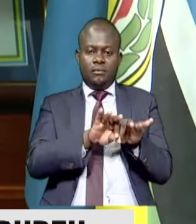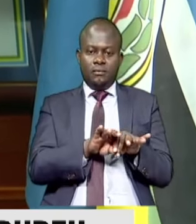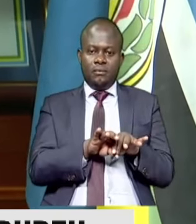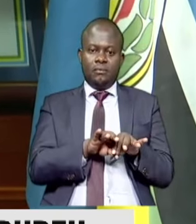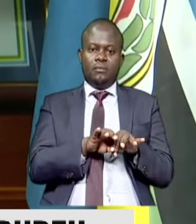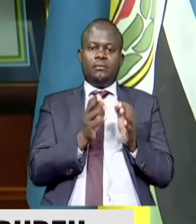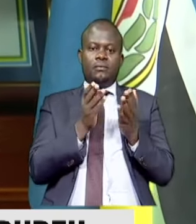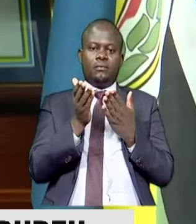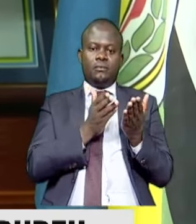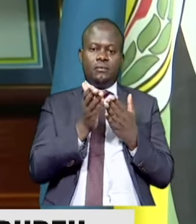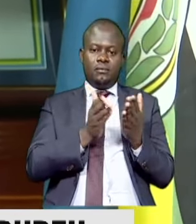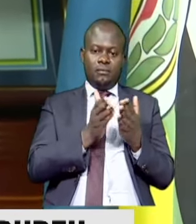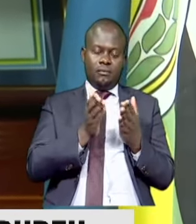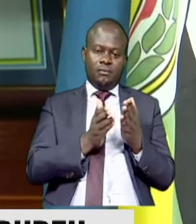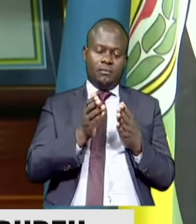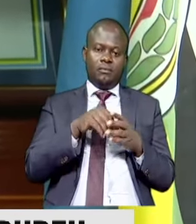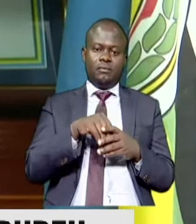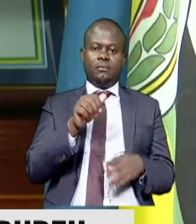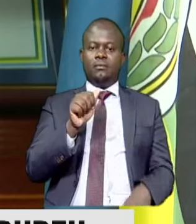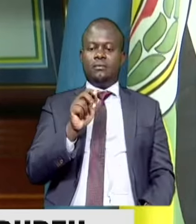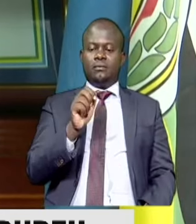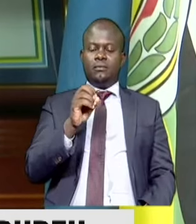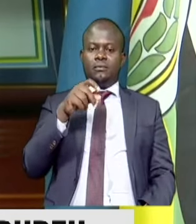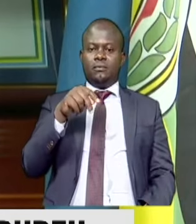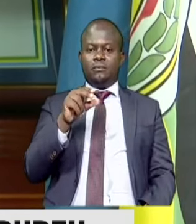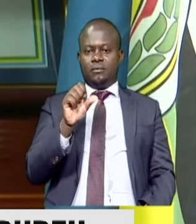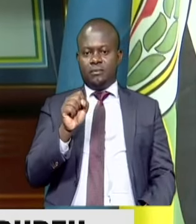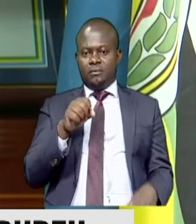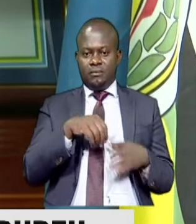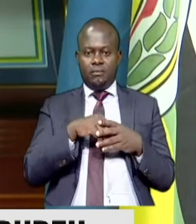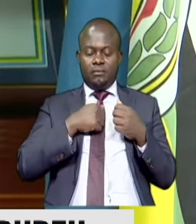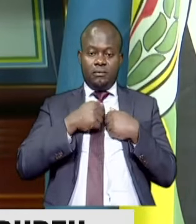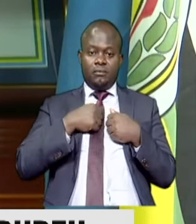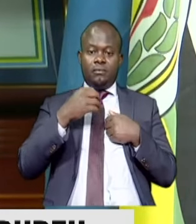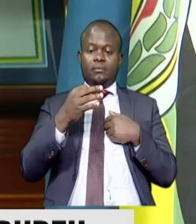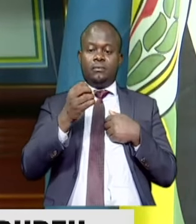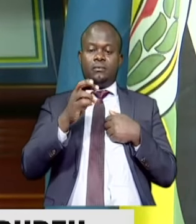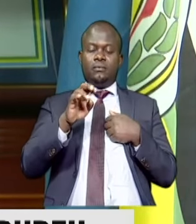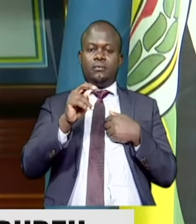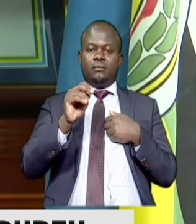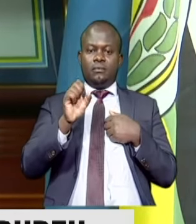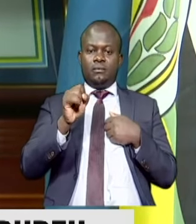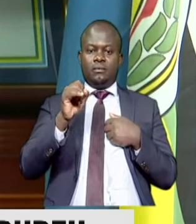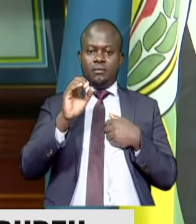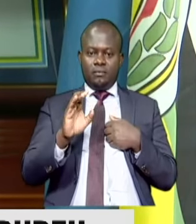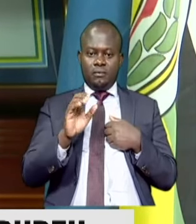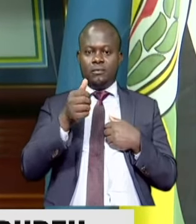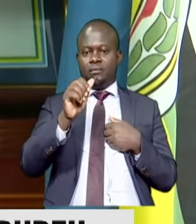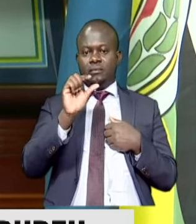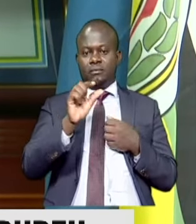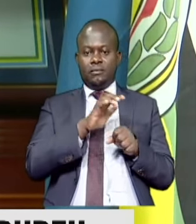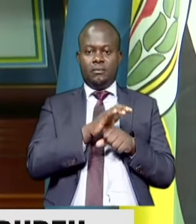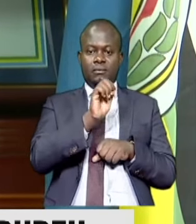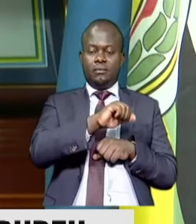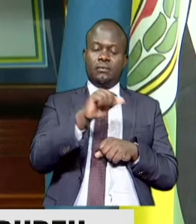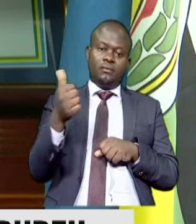bya serivisi za autopsi muri Rwanda Forensic Institute nibyo biciro biri hasi kurusha ibindi byose kubera